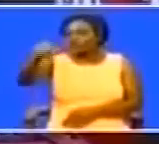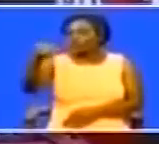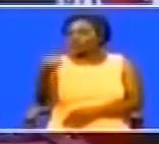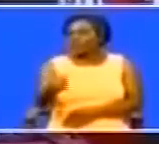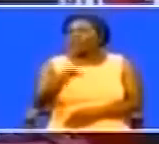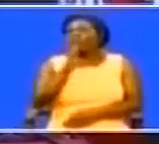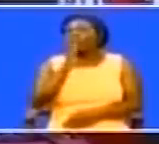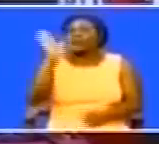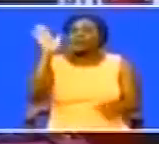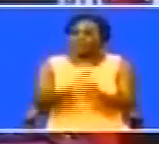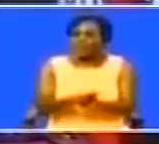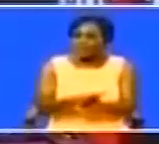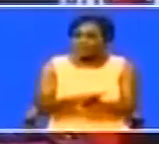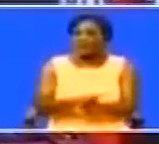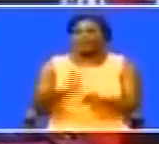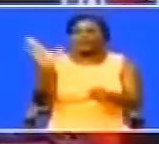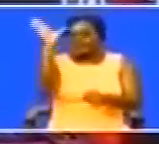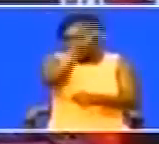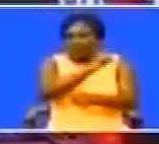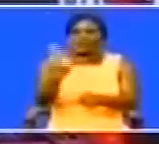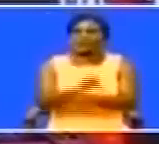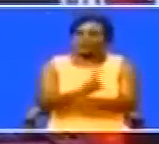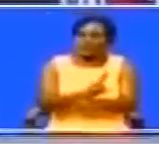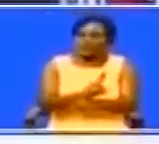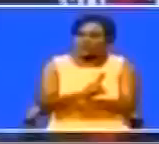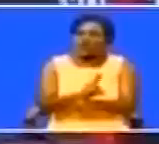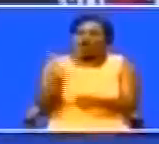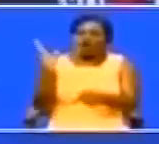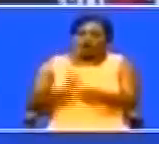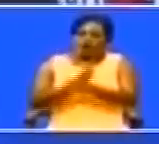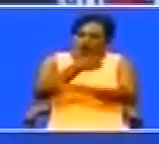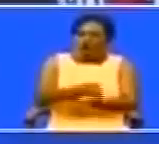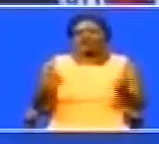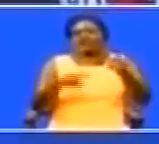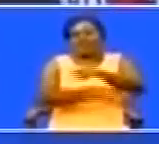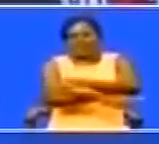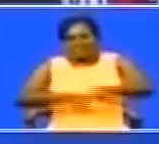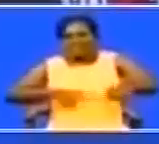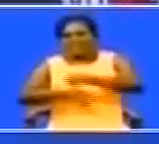over borrowing, over spending, and over stealing.